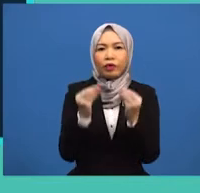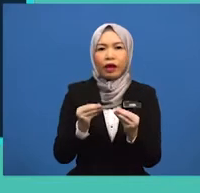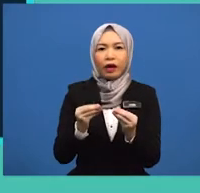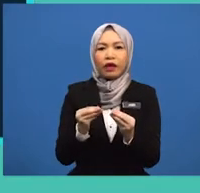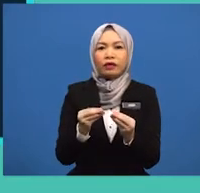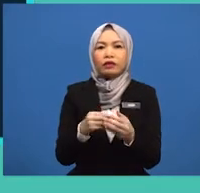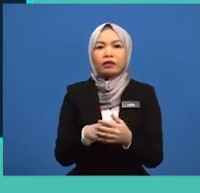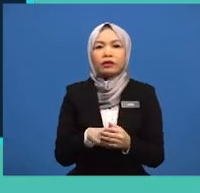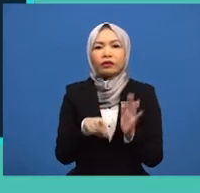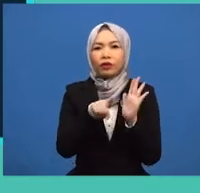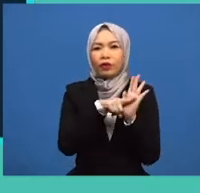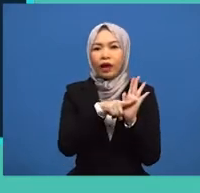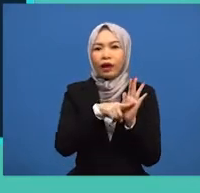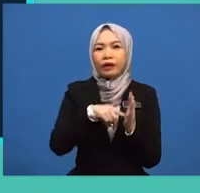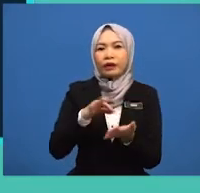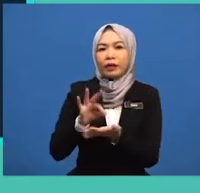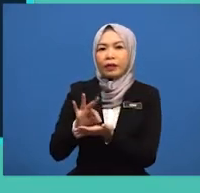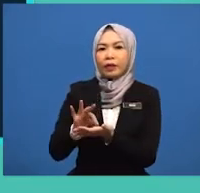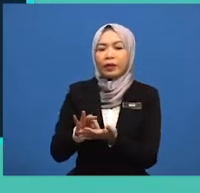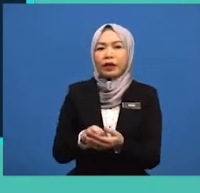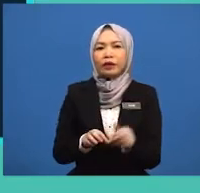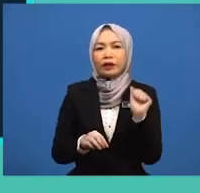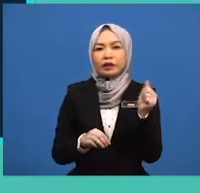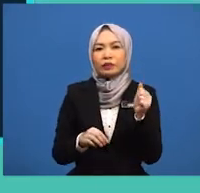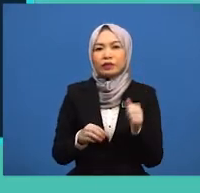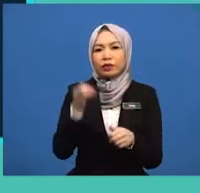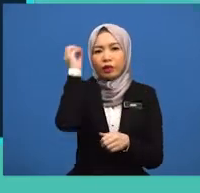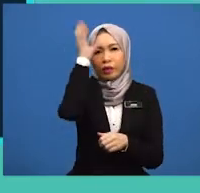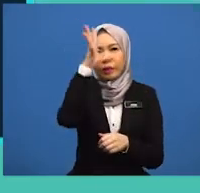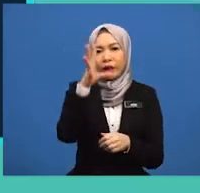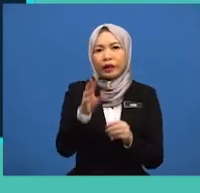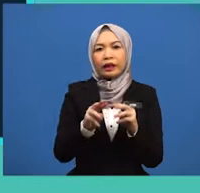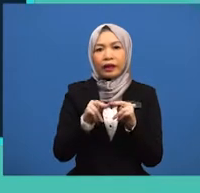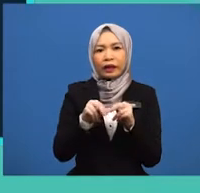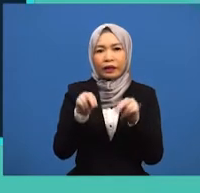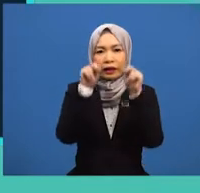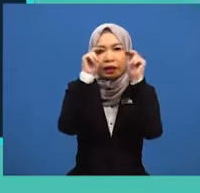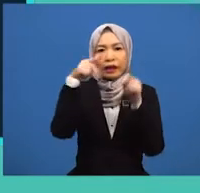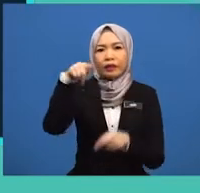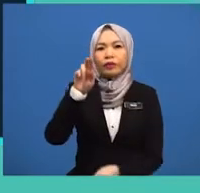Baris 10, paparkan nilai purata. Baris 11, tamat.